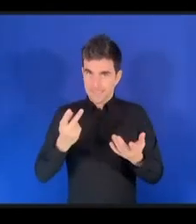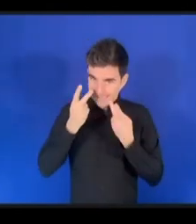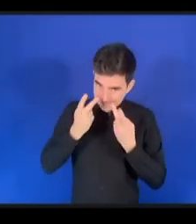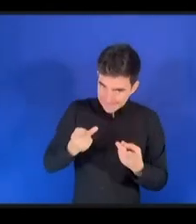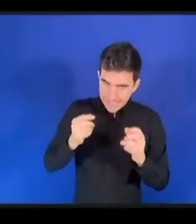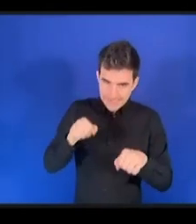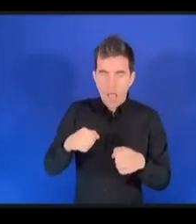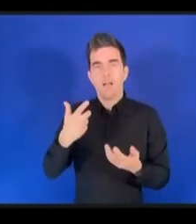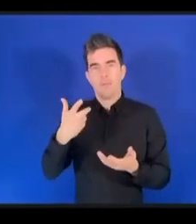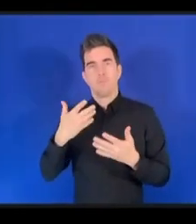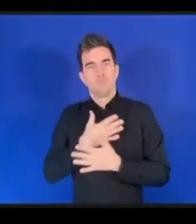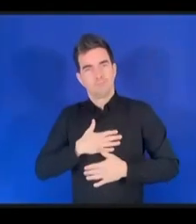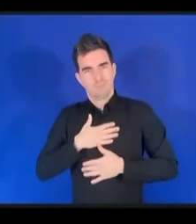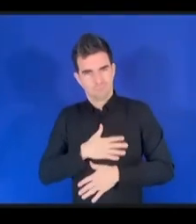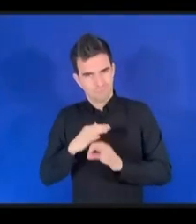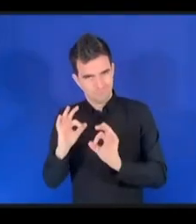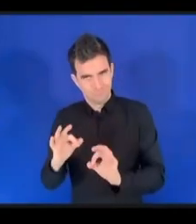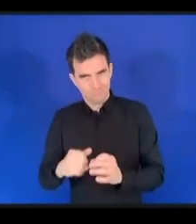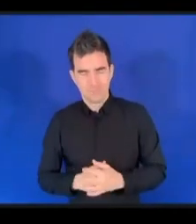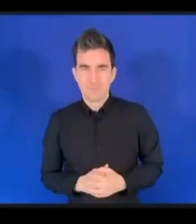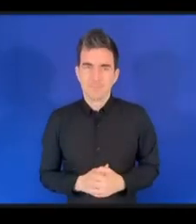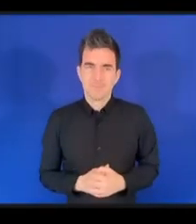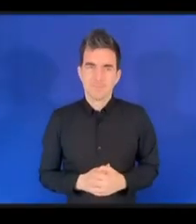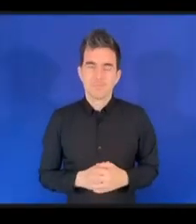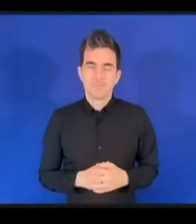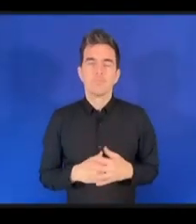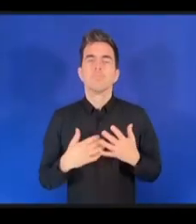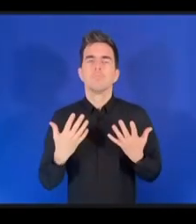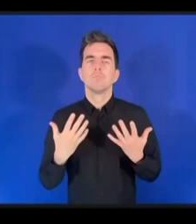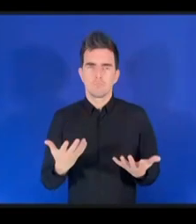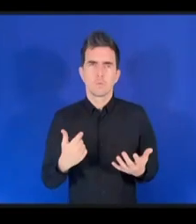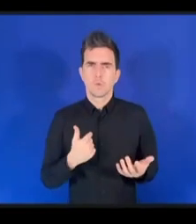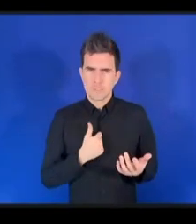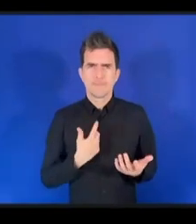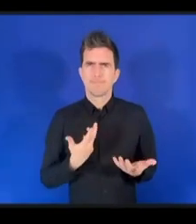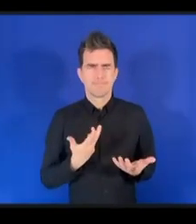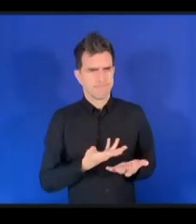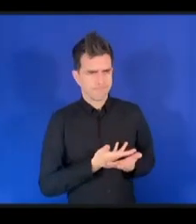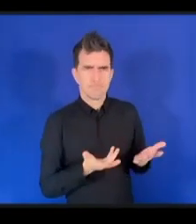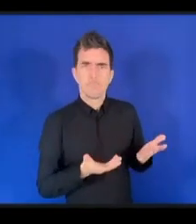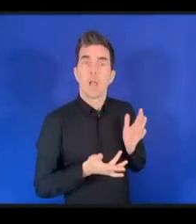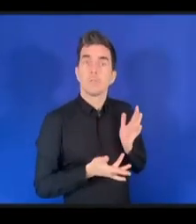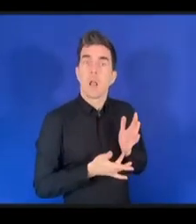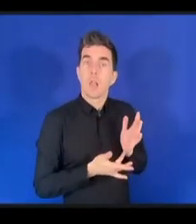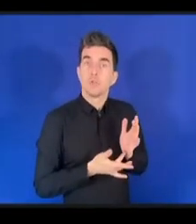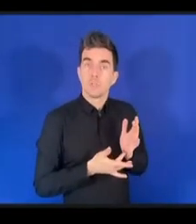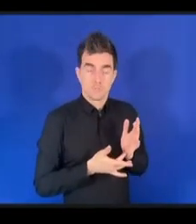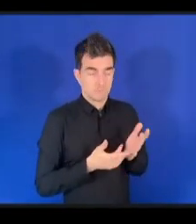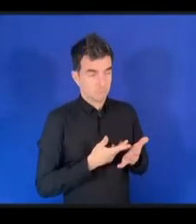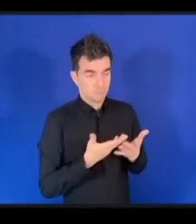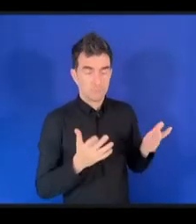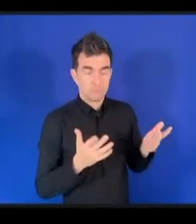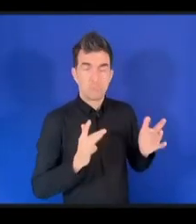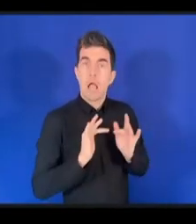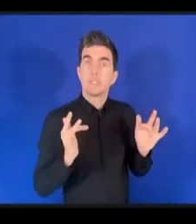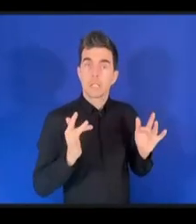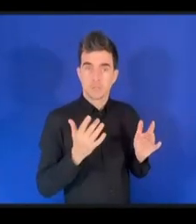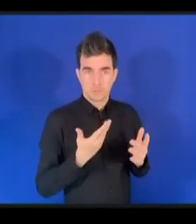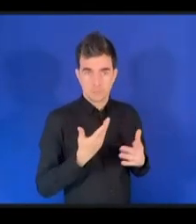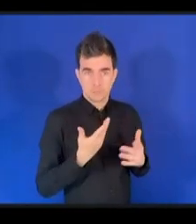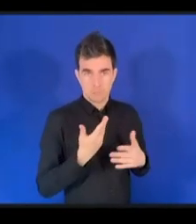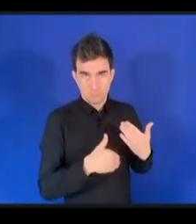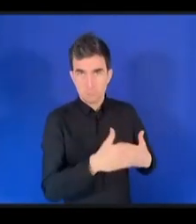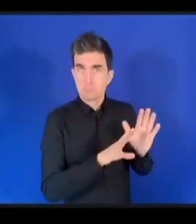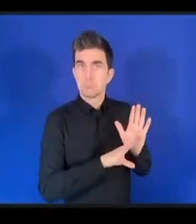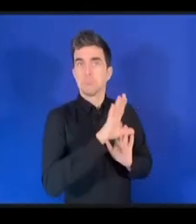してものづくりからイノベーションを起こしていく。京都は大学の町、学生さん